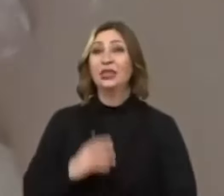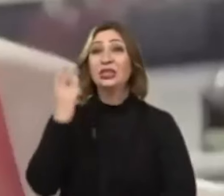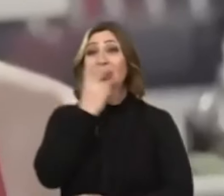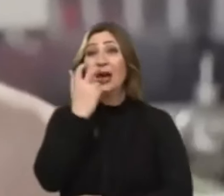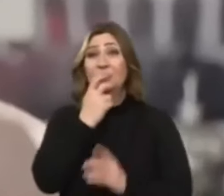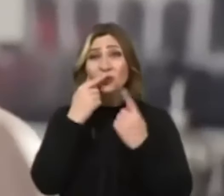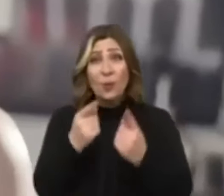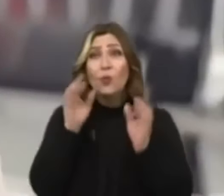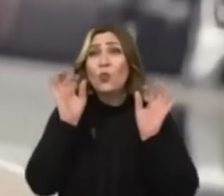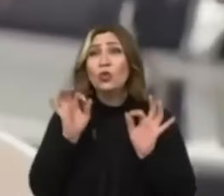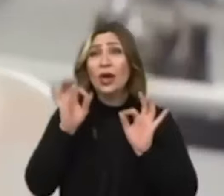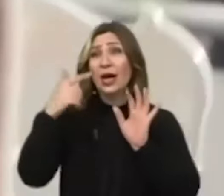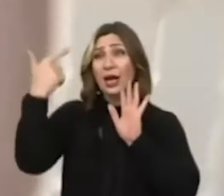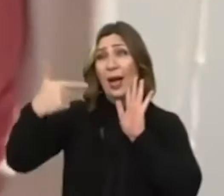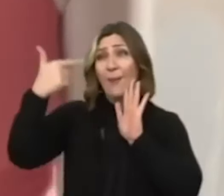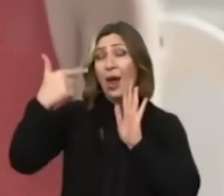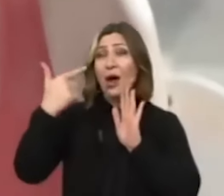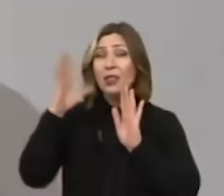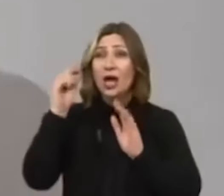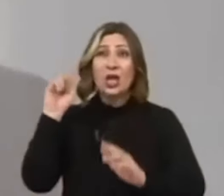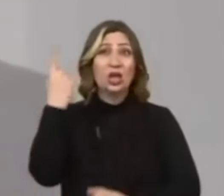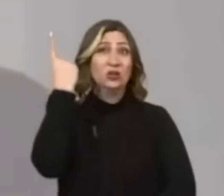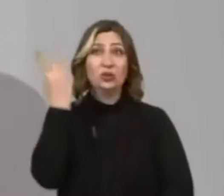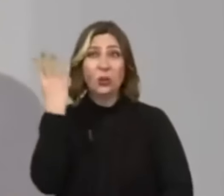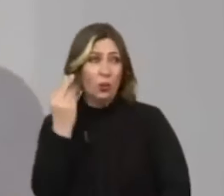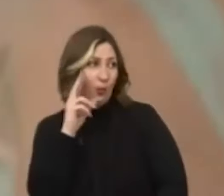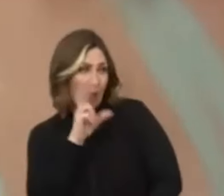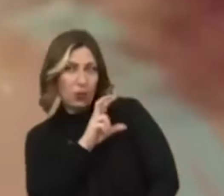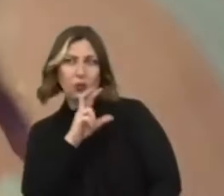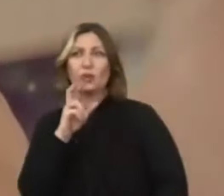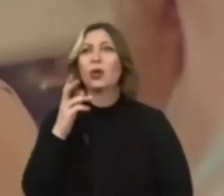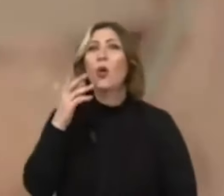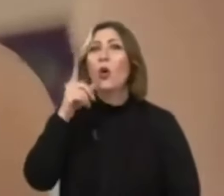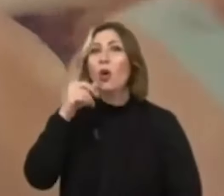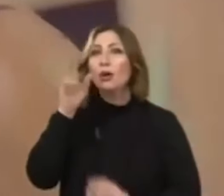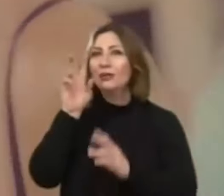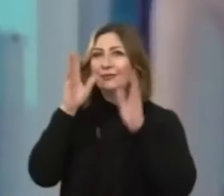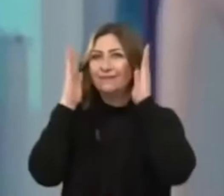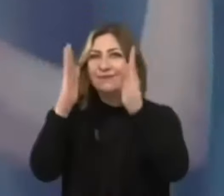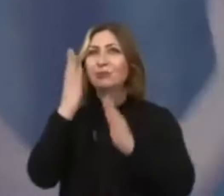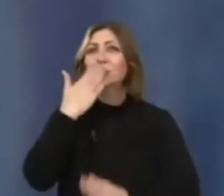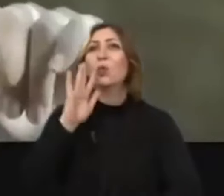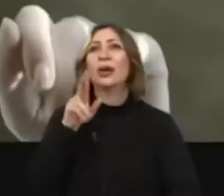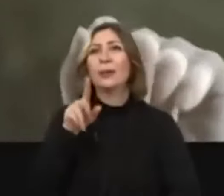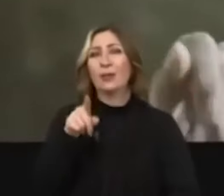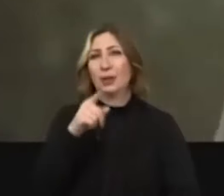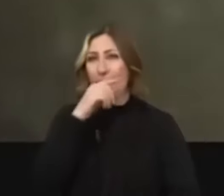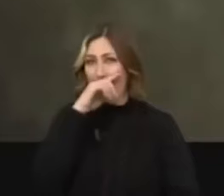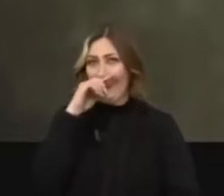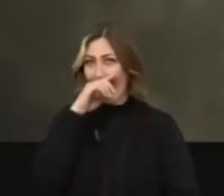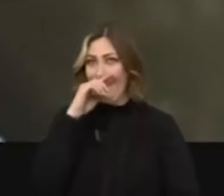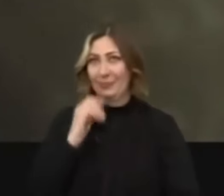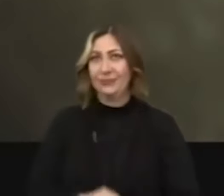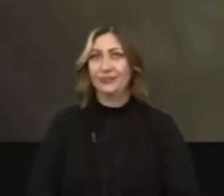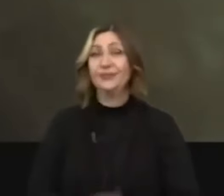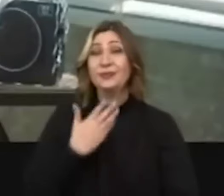Şarkı söylerken mutlaka kameradan daha ilginç bir şey buluyor, ona bakıyordum. Objektif fobisi gibi bir şey olsa gerekti bu.